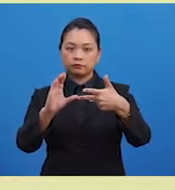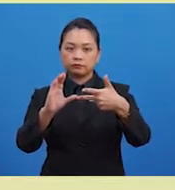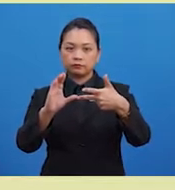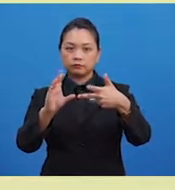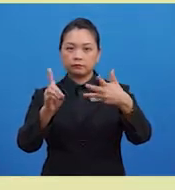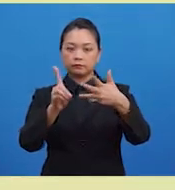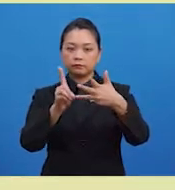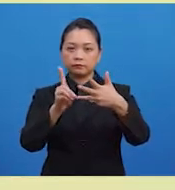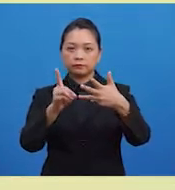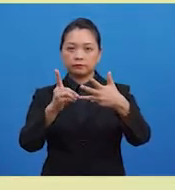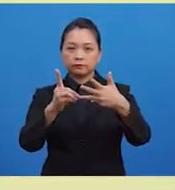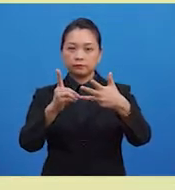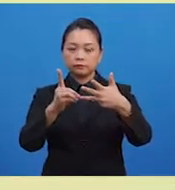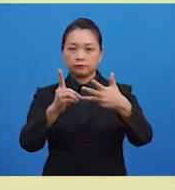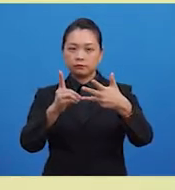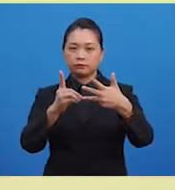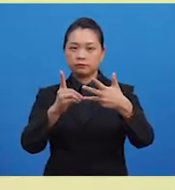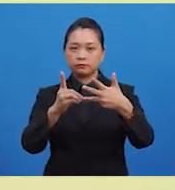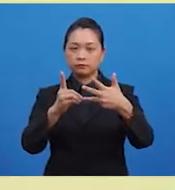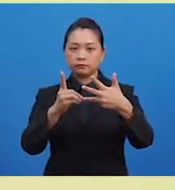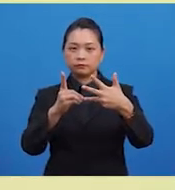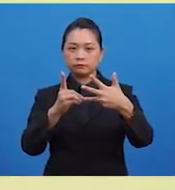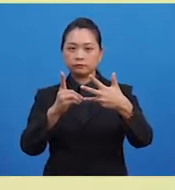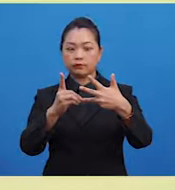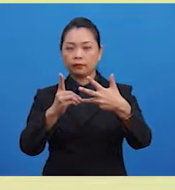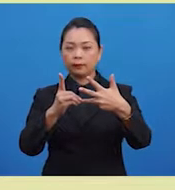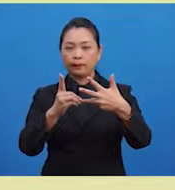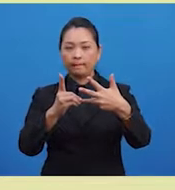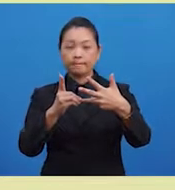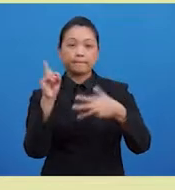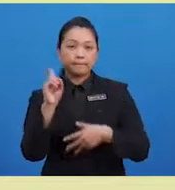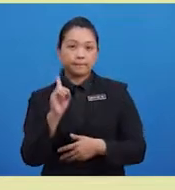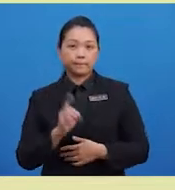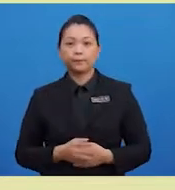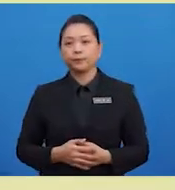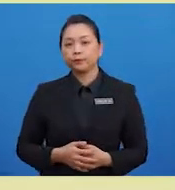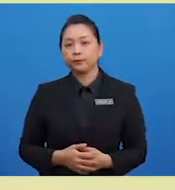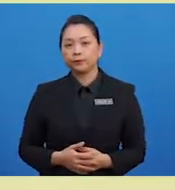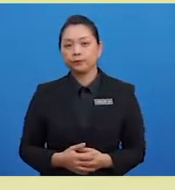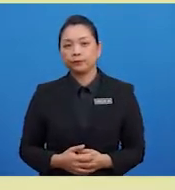90.3% dan D. 79.4%.